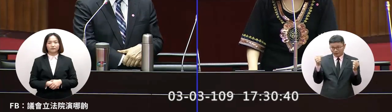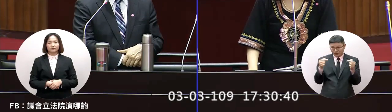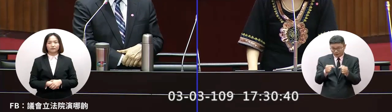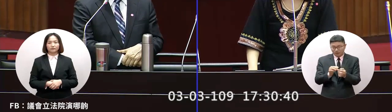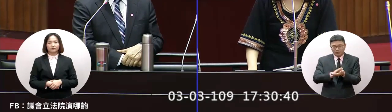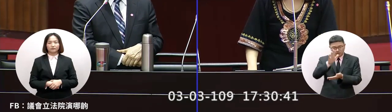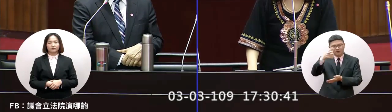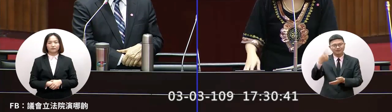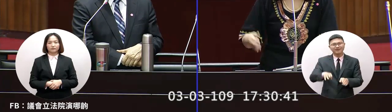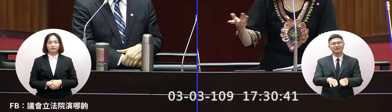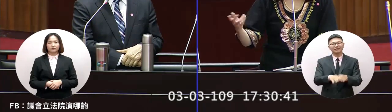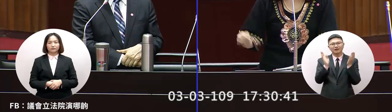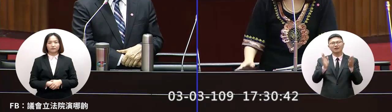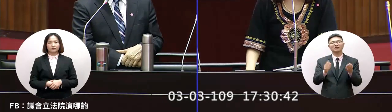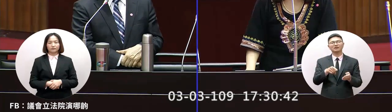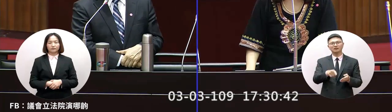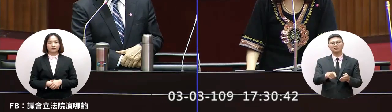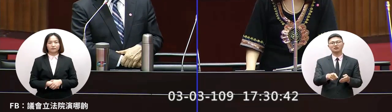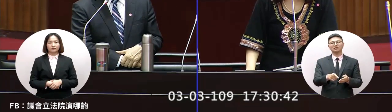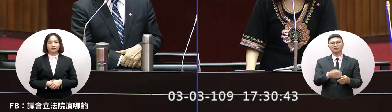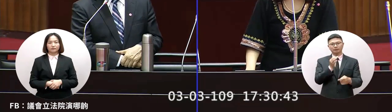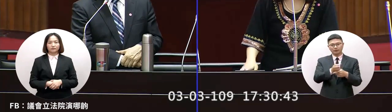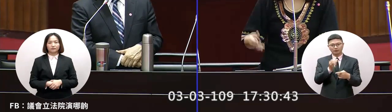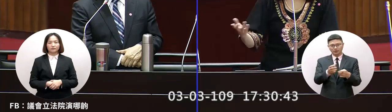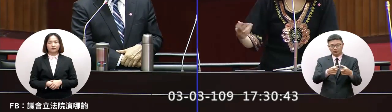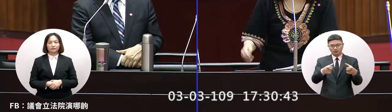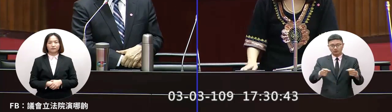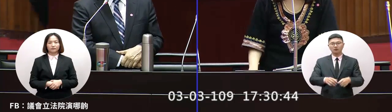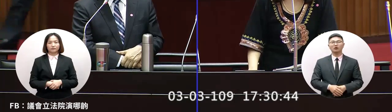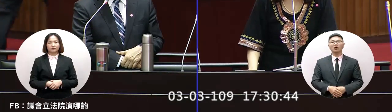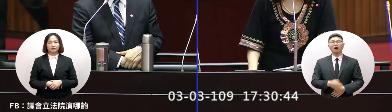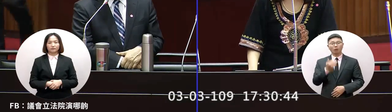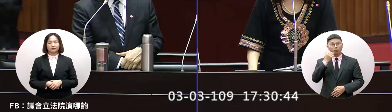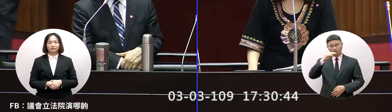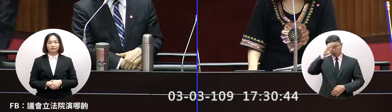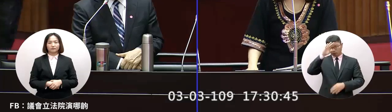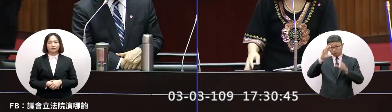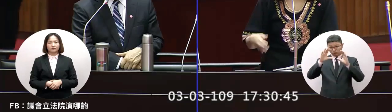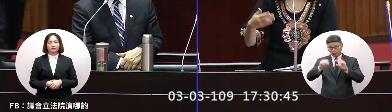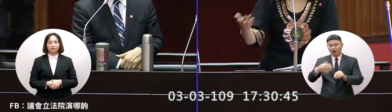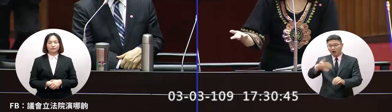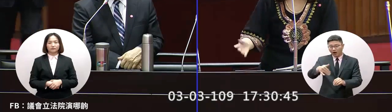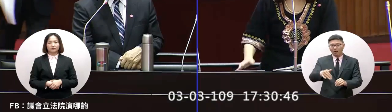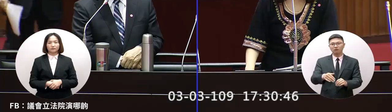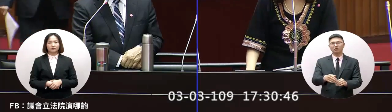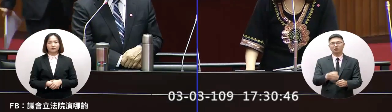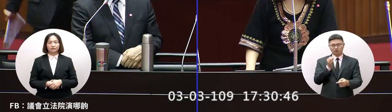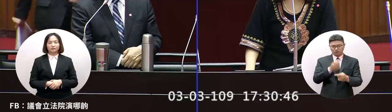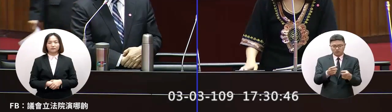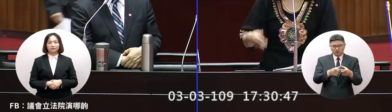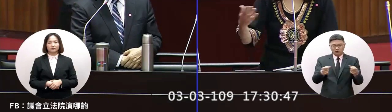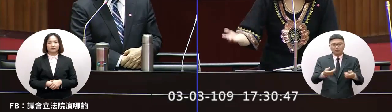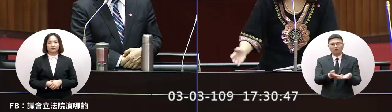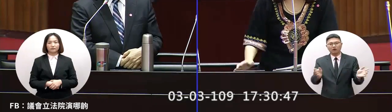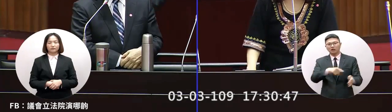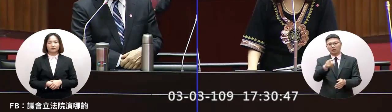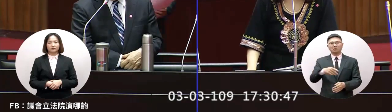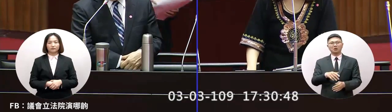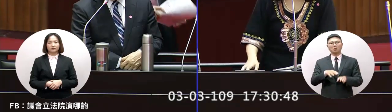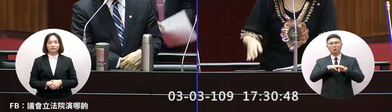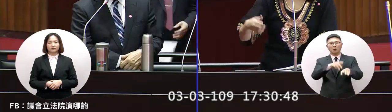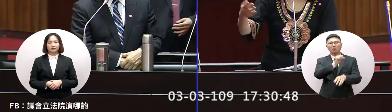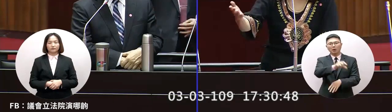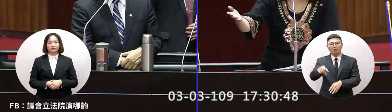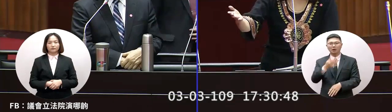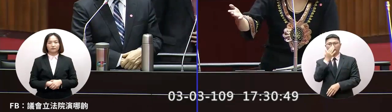始。那因为疫情没有缓和呢，发再多钱也没有用啦。好，因为你再打多少折扣也没有用，大概就唔敢去嘛。